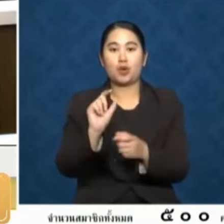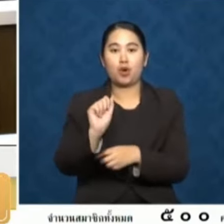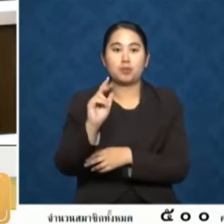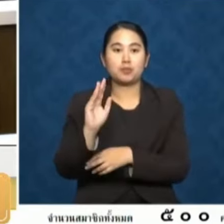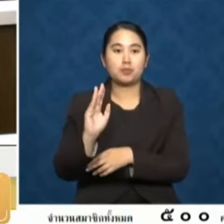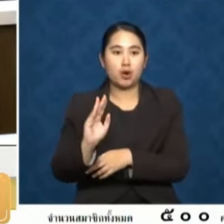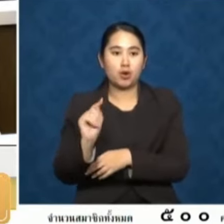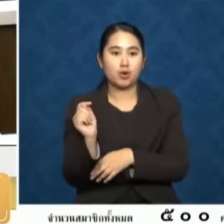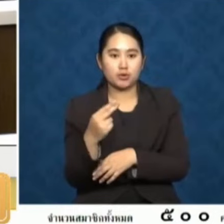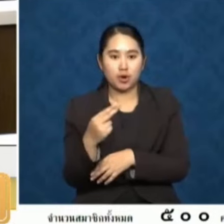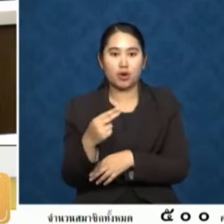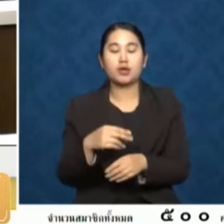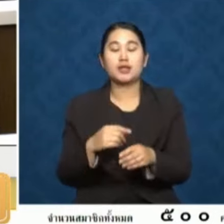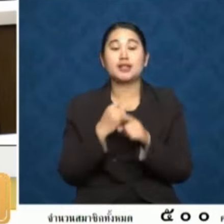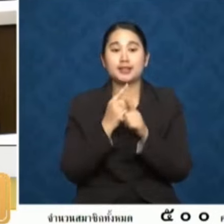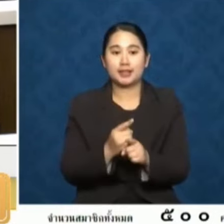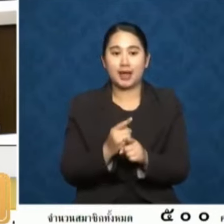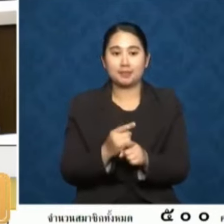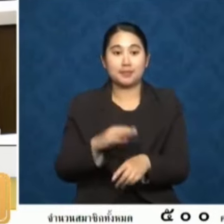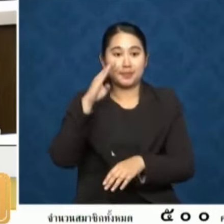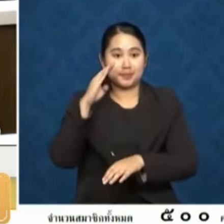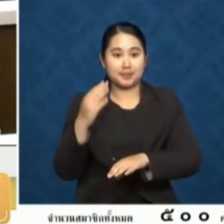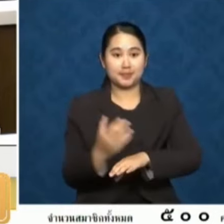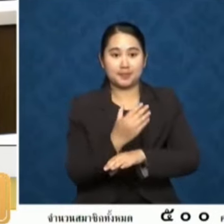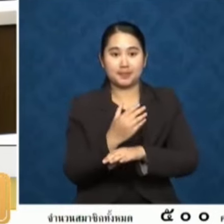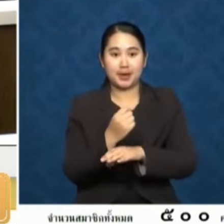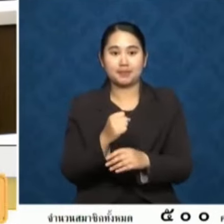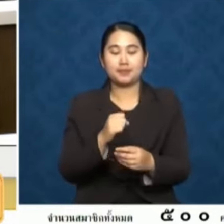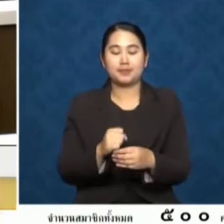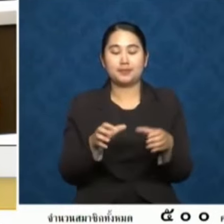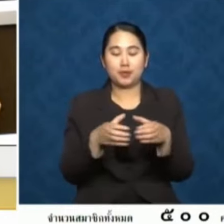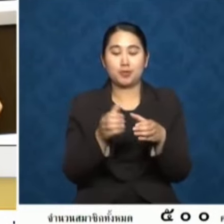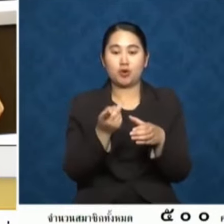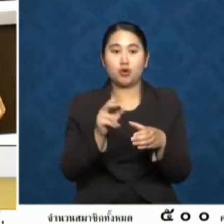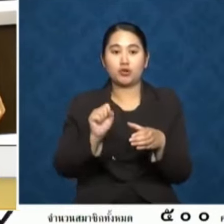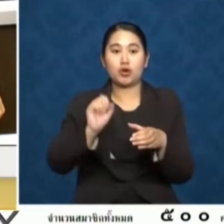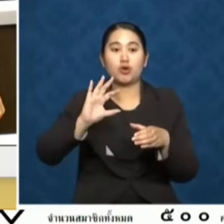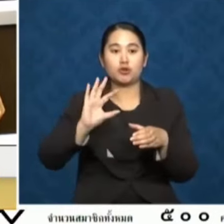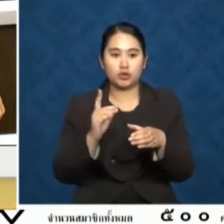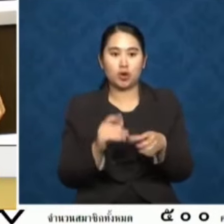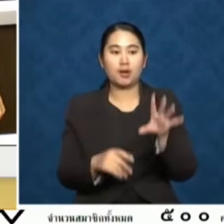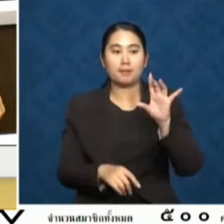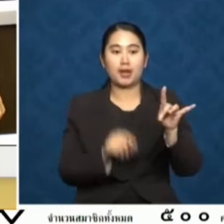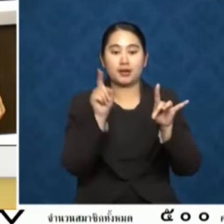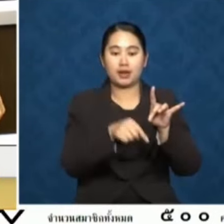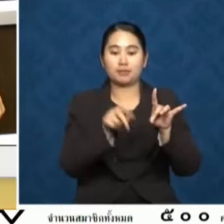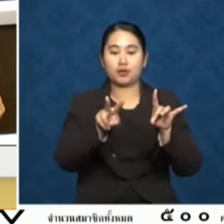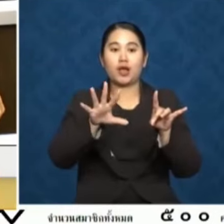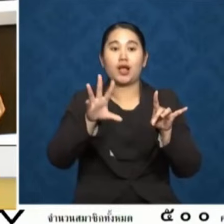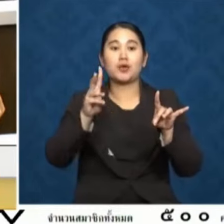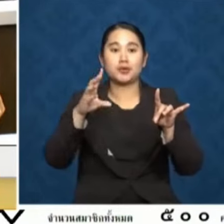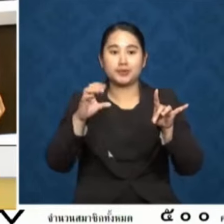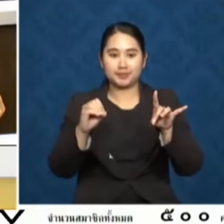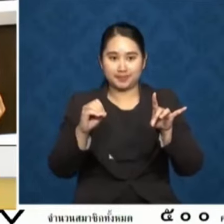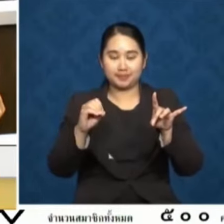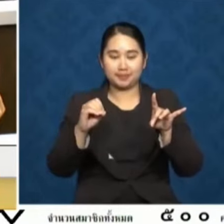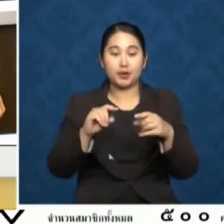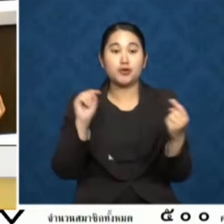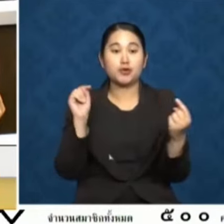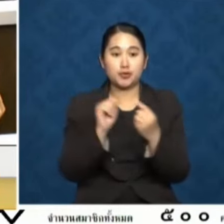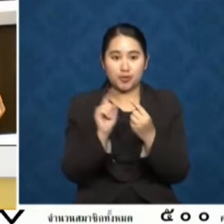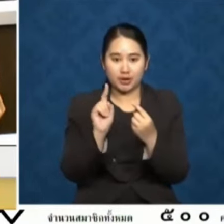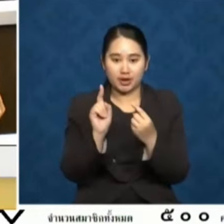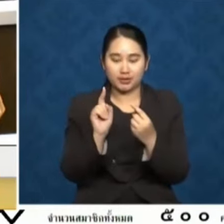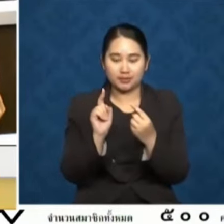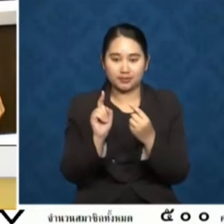องส่วนท้องถิ่นตามคำสั่งหัวหน้าคณะรักษาความสงบแห่งชาติที่ 8/2560 เรื่อง